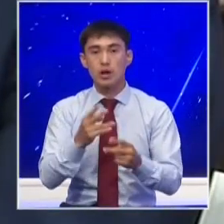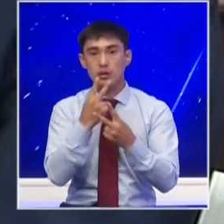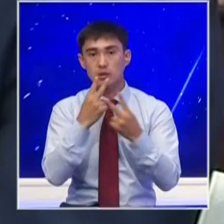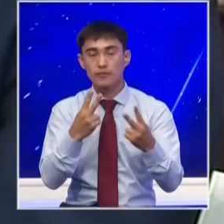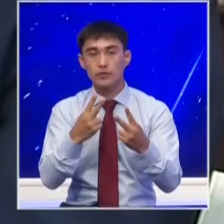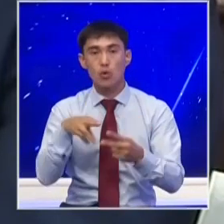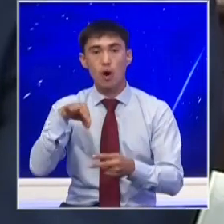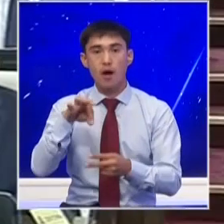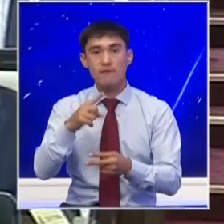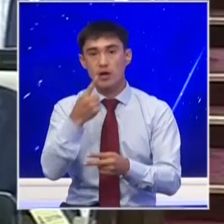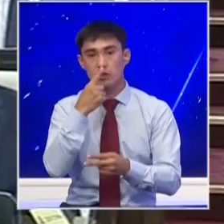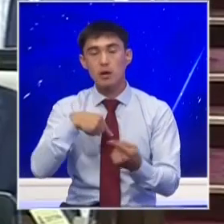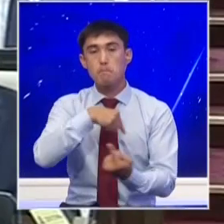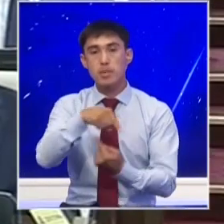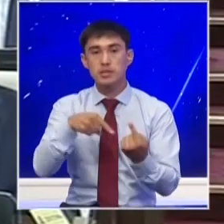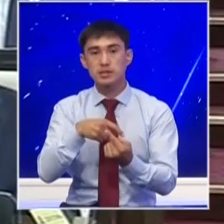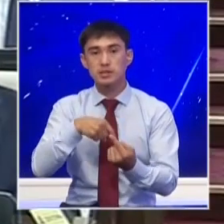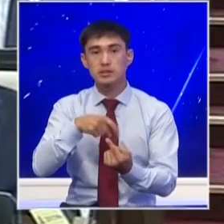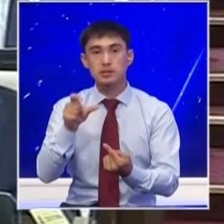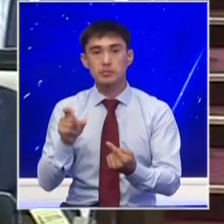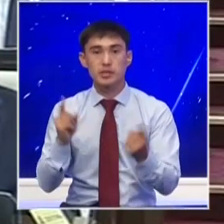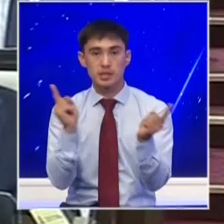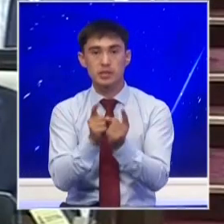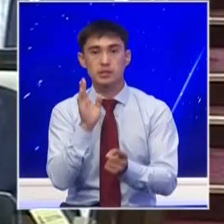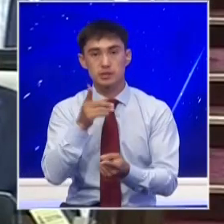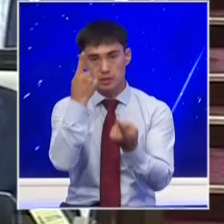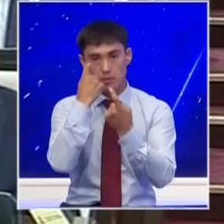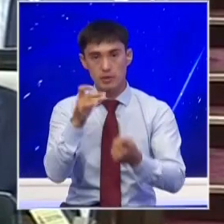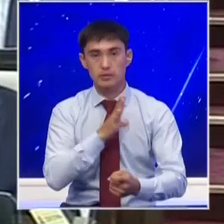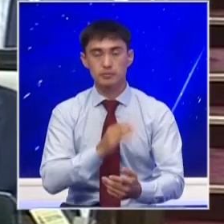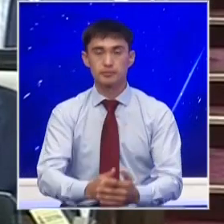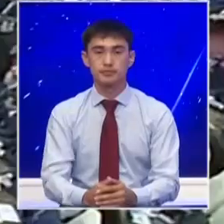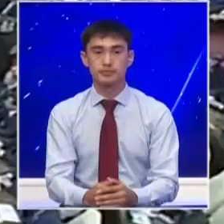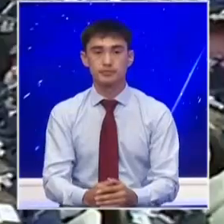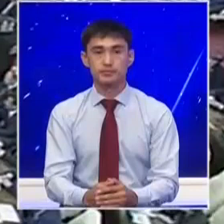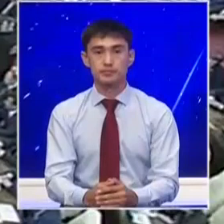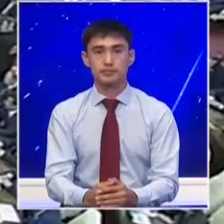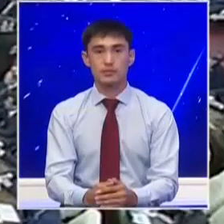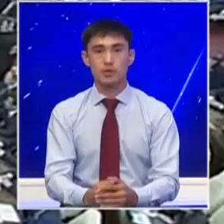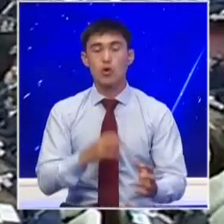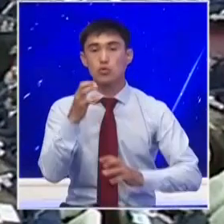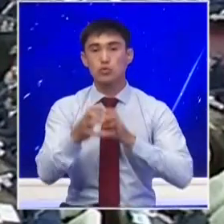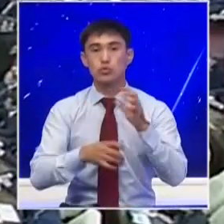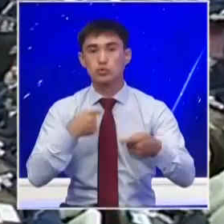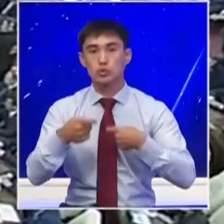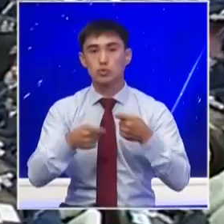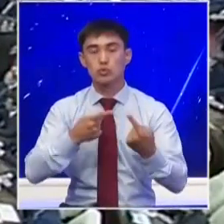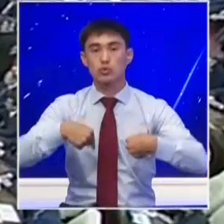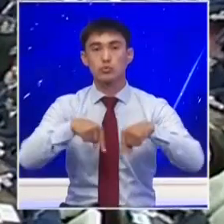көрінісі Тоқаев таяуда бизнес өкілдерімен кездесетіндігін мәлімдеді. Дүниежүзілік сауда ұйымының